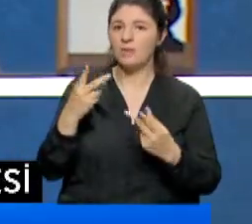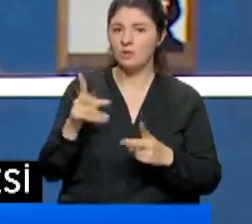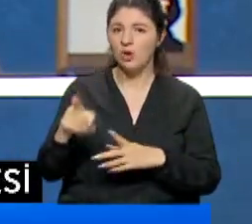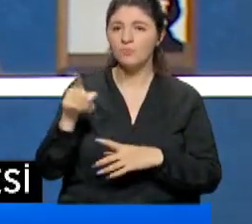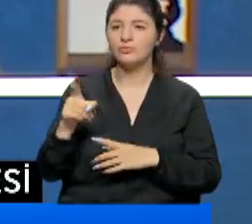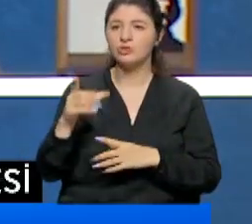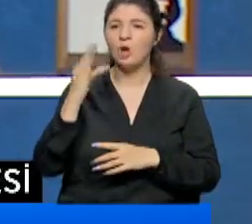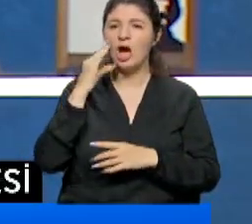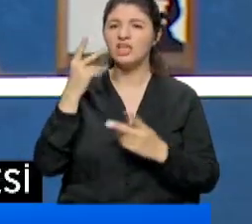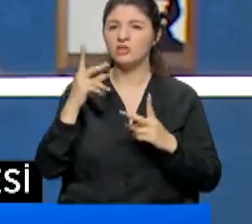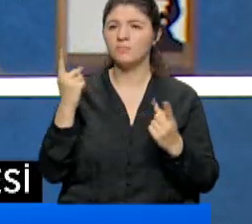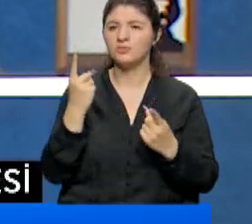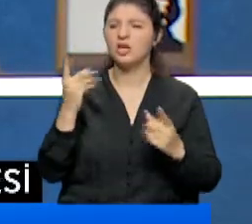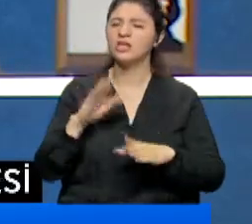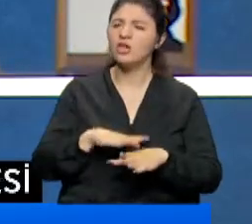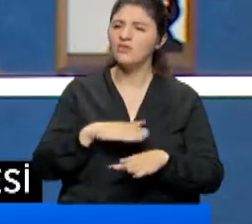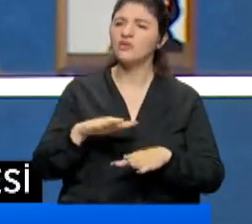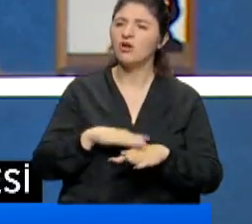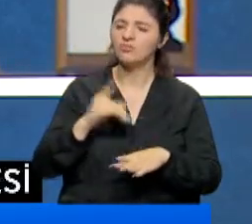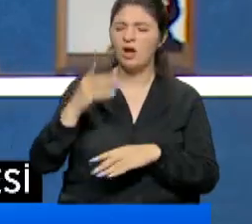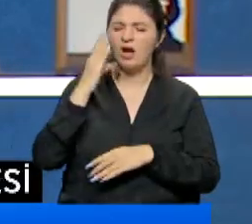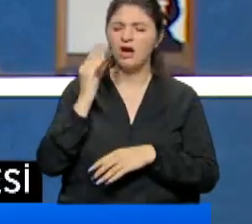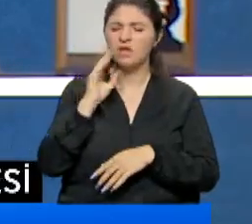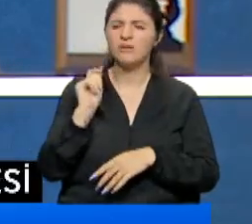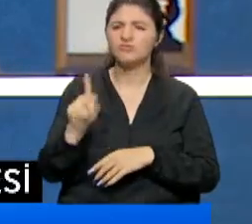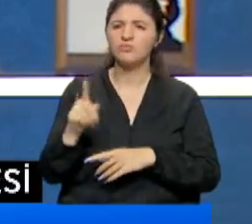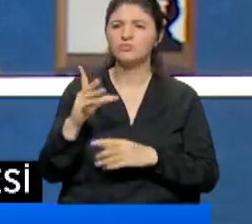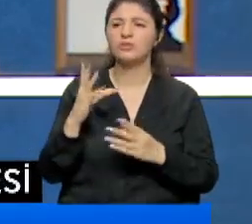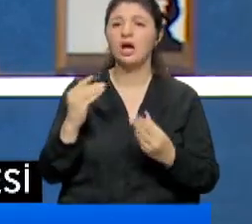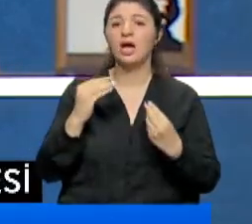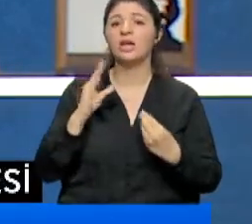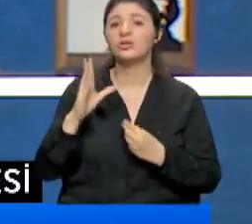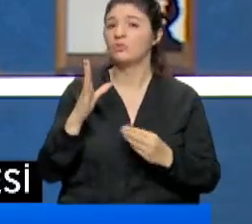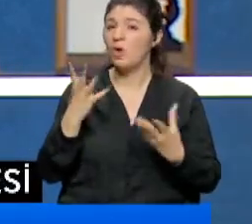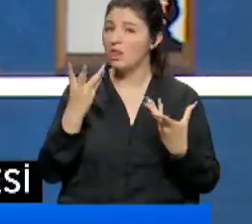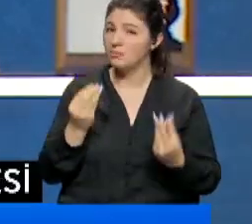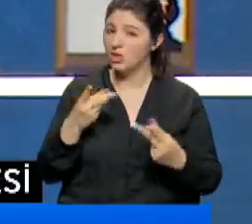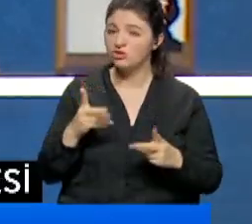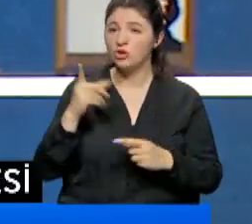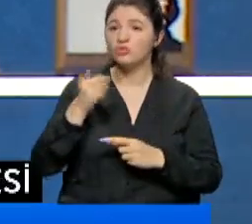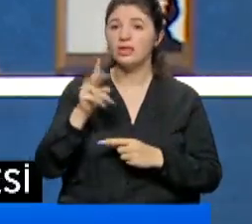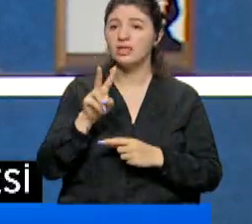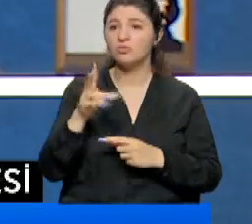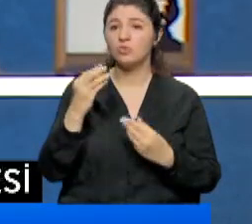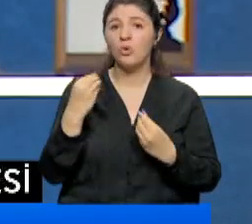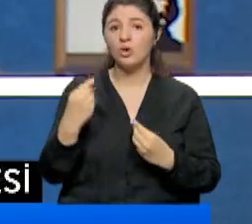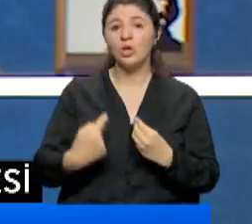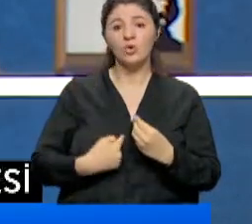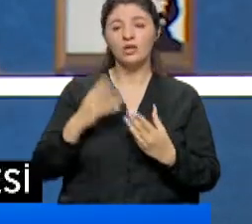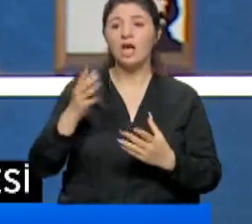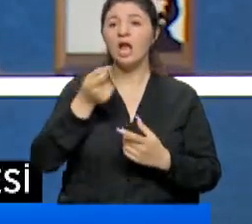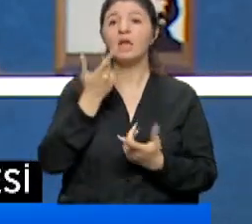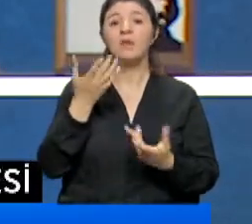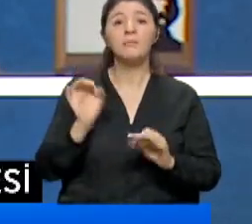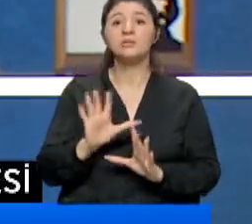biliyorlar bu çok anlaşılabilir bir şey var Savaş bu anlaşılacaktır daha bu iyi gidişli olabileceği yüzde yirmi asla çok iyi olur gider